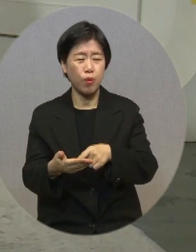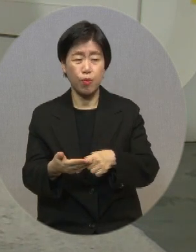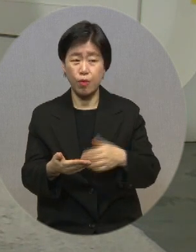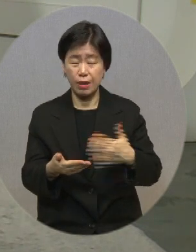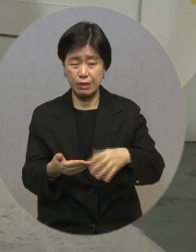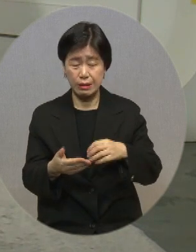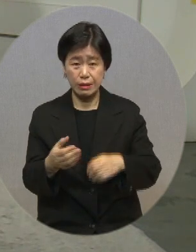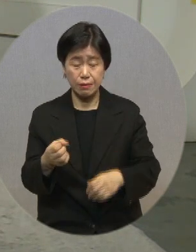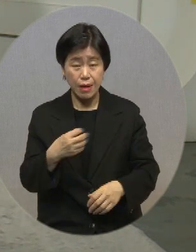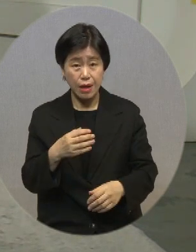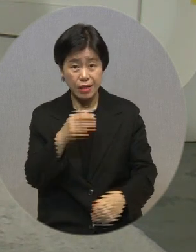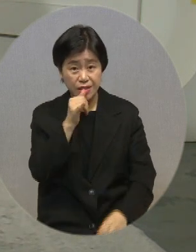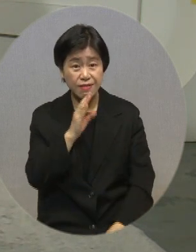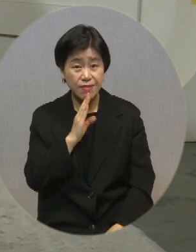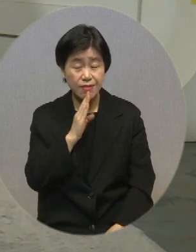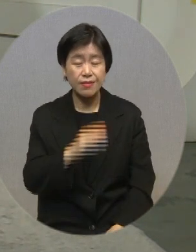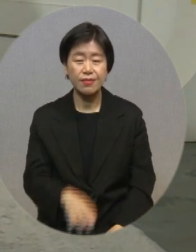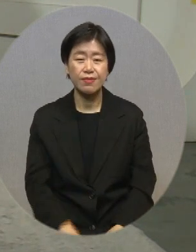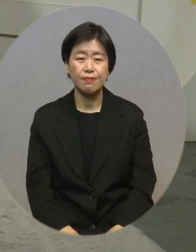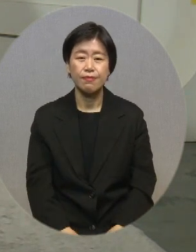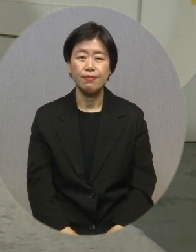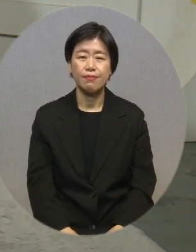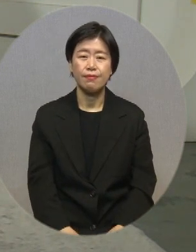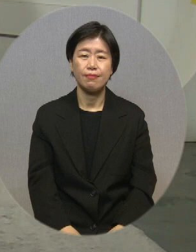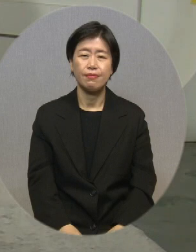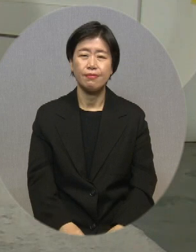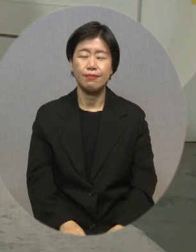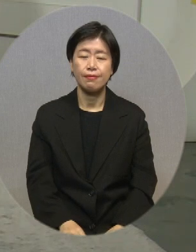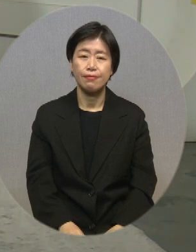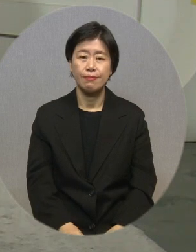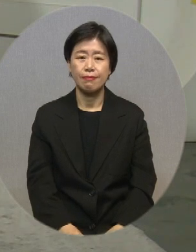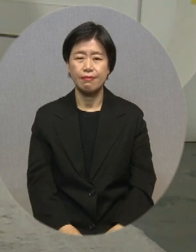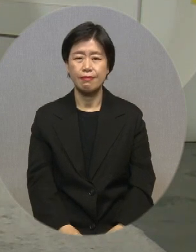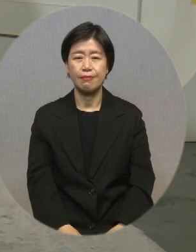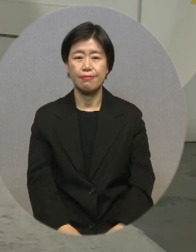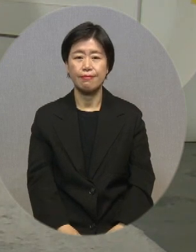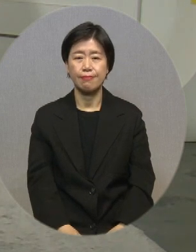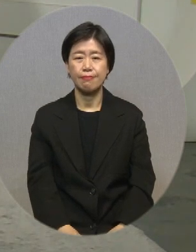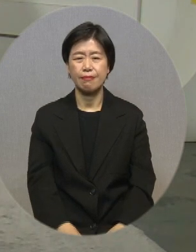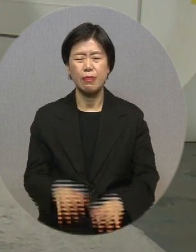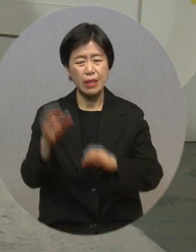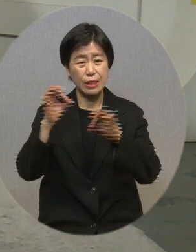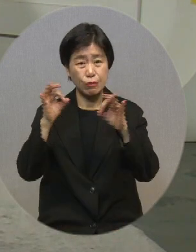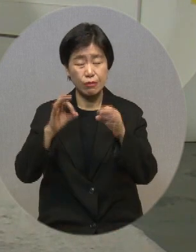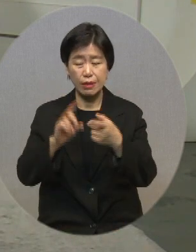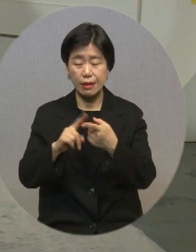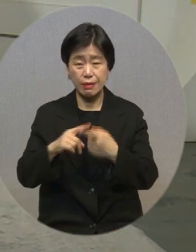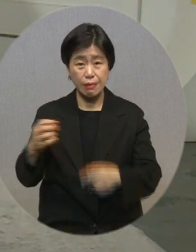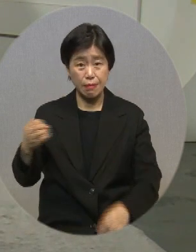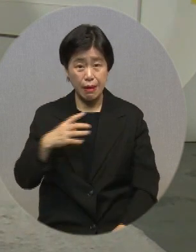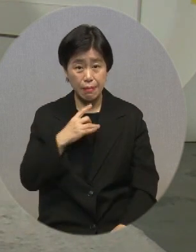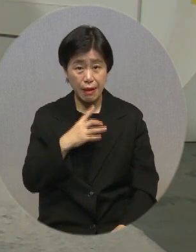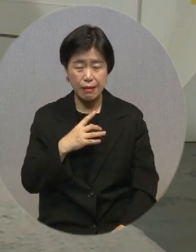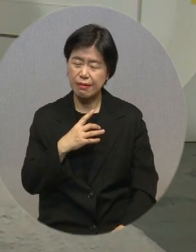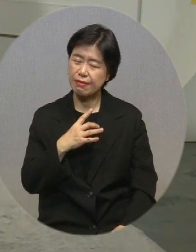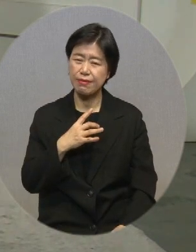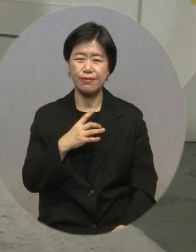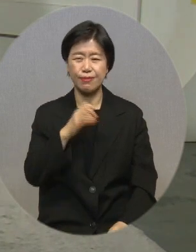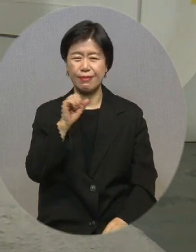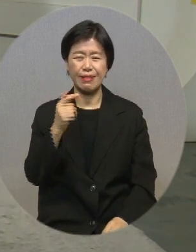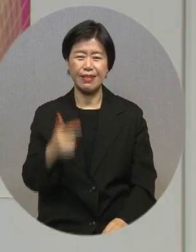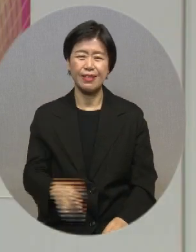그래서 꼭 뭐 한두 가지를 꼭 트집을 잡는 분들이 있는데 그 습관인데 이제 그런 건 이제 고치면 사회가 그만큼 아름다워지잖아요. 네.